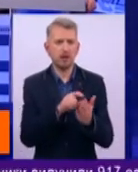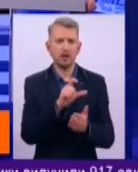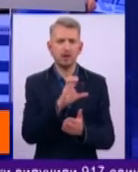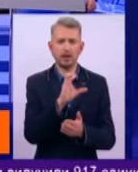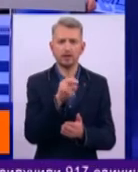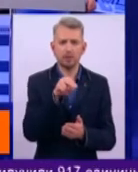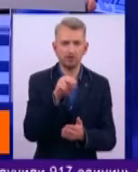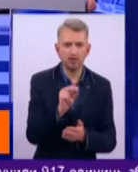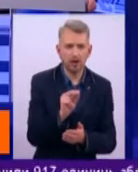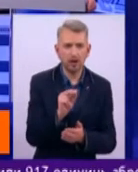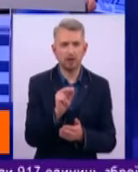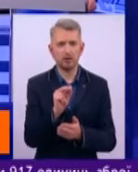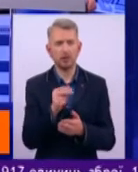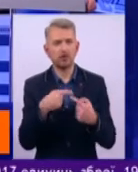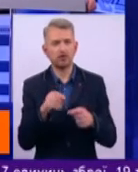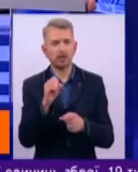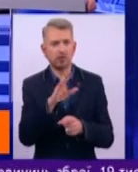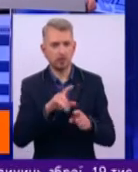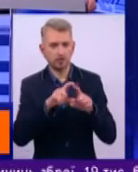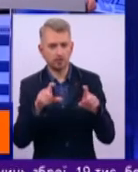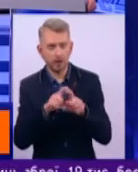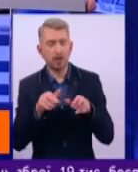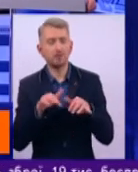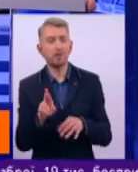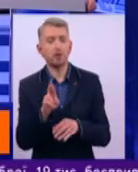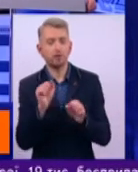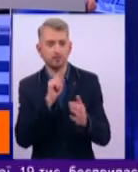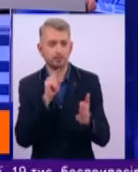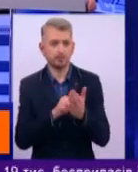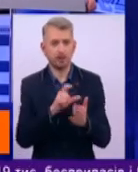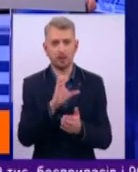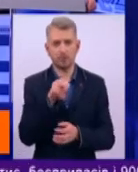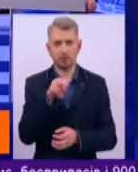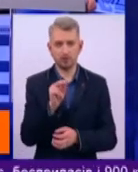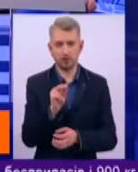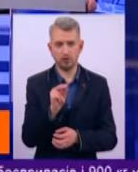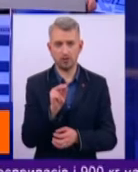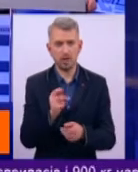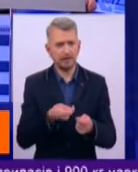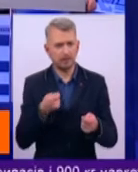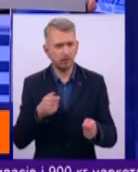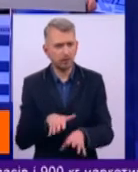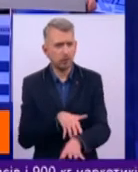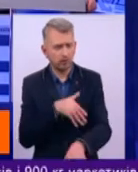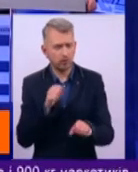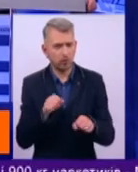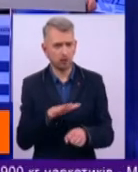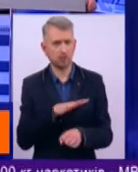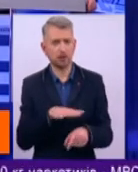європейських інстанцій, тому що, наприклад, та ж справа Януковича може перекочувати і до ЄСПЧ, затягнутися досить довго. І таким